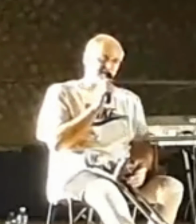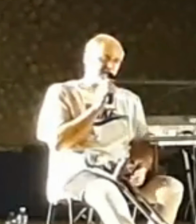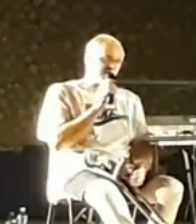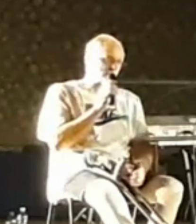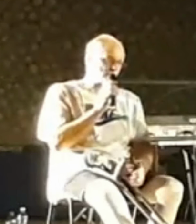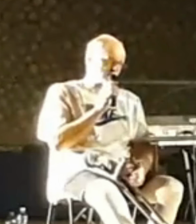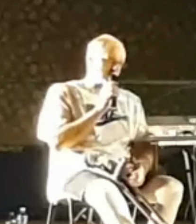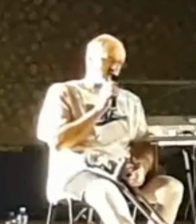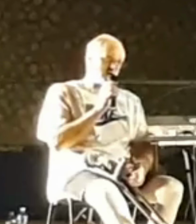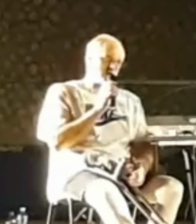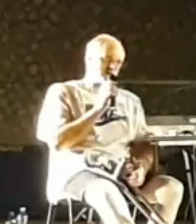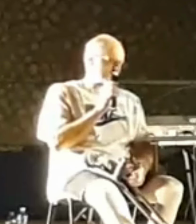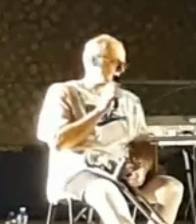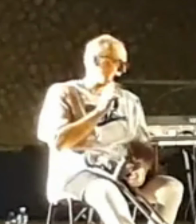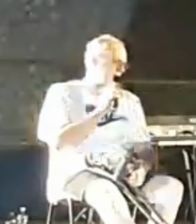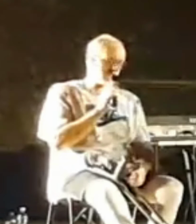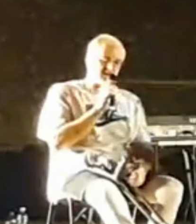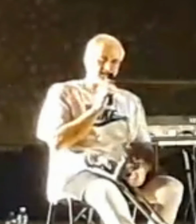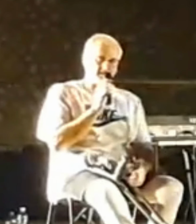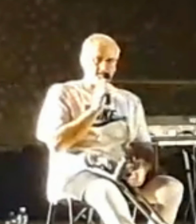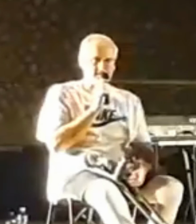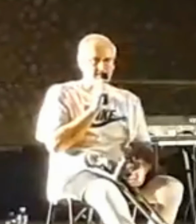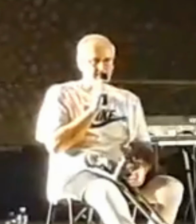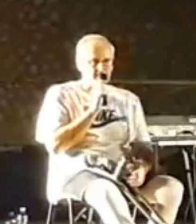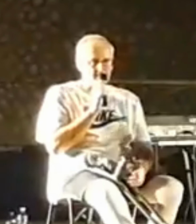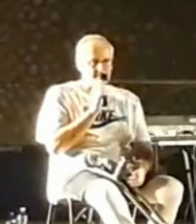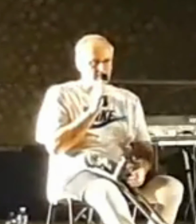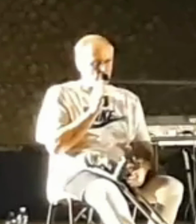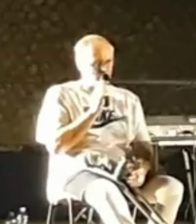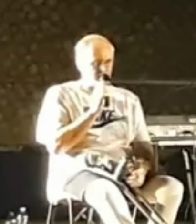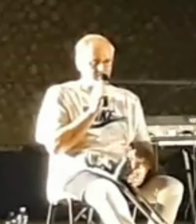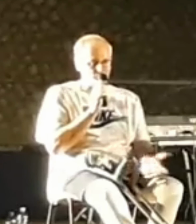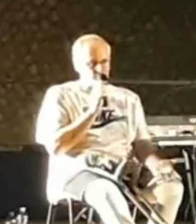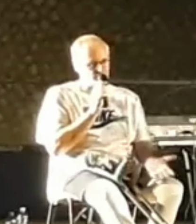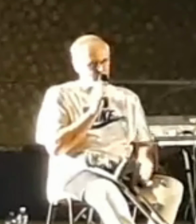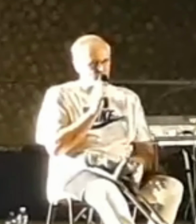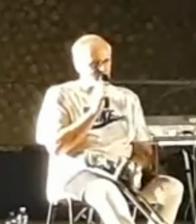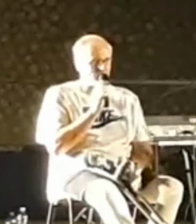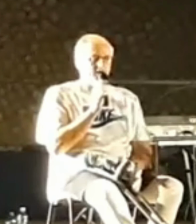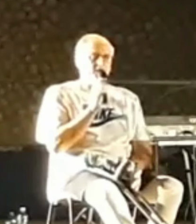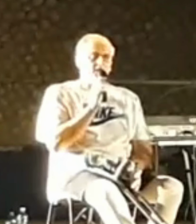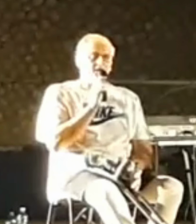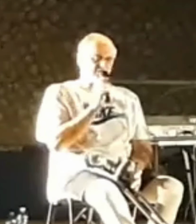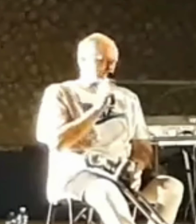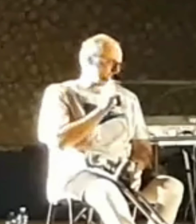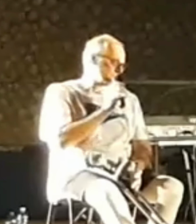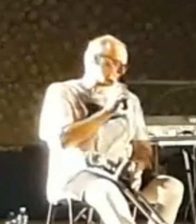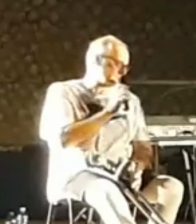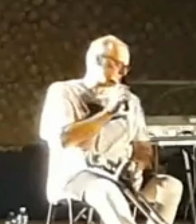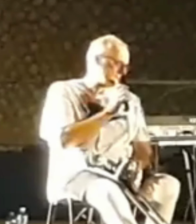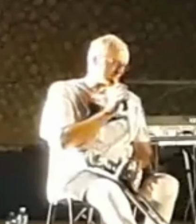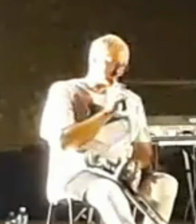sta l'allenatore della nazionale italiana Down, che è campione mondiale europea. Già ci è